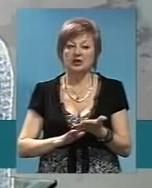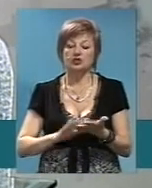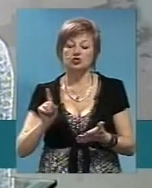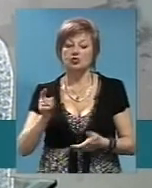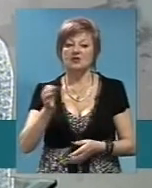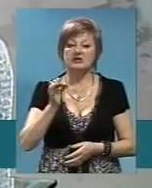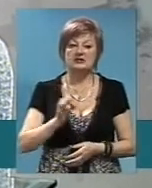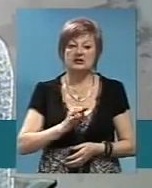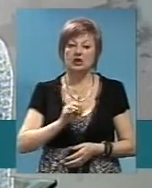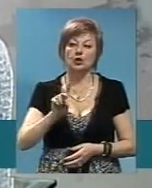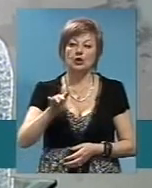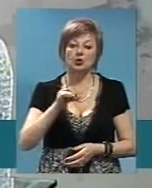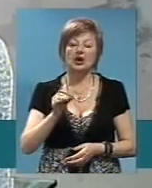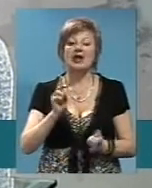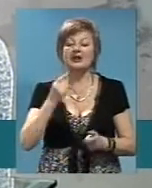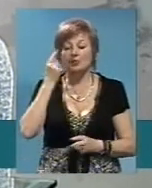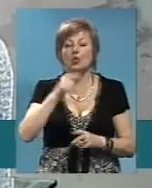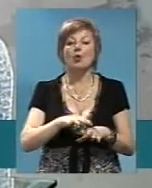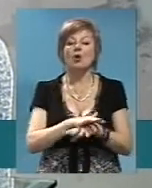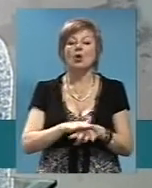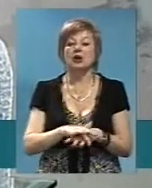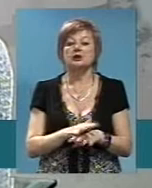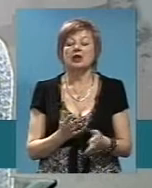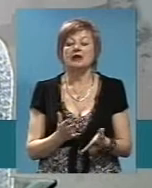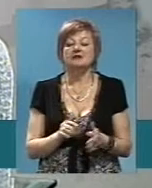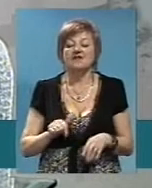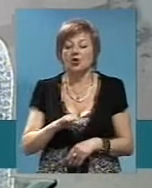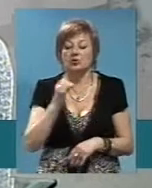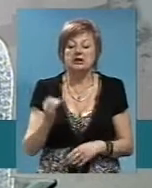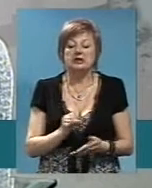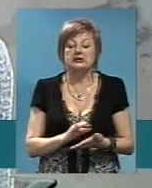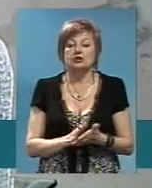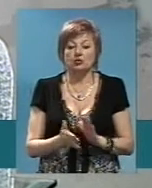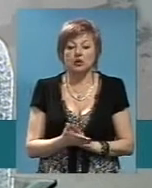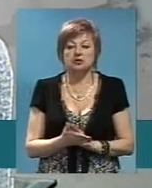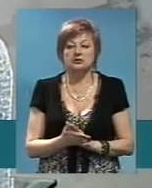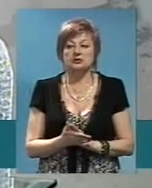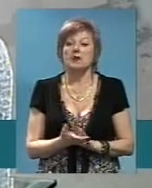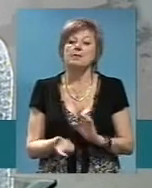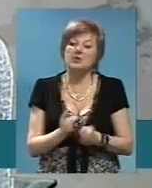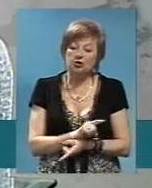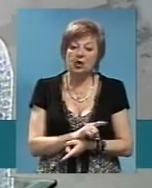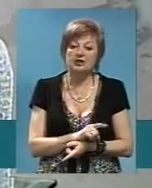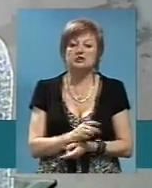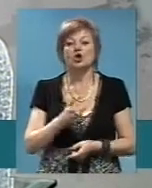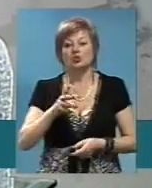сказали, пане Юрію, ну а яким чином громади виходять з ситуації? Правила гри змінюються, не постійні. Але ж